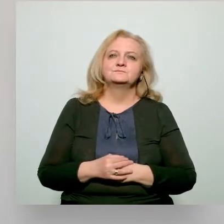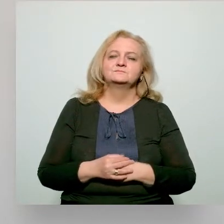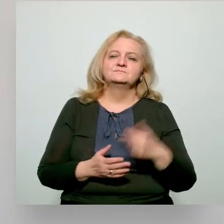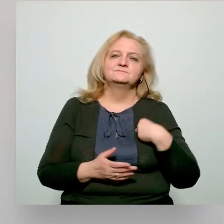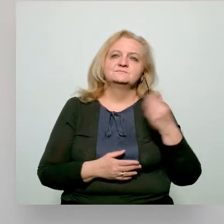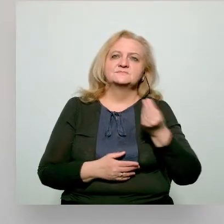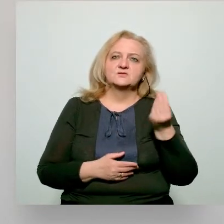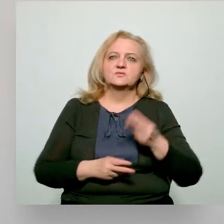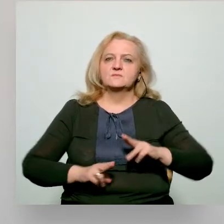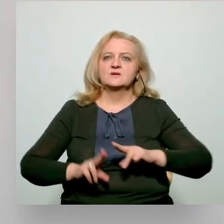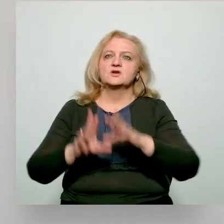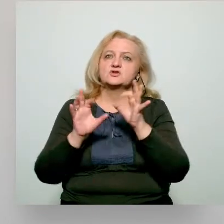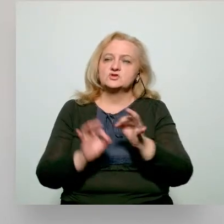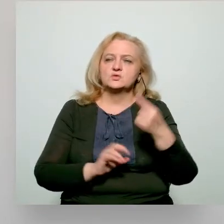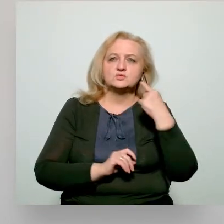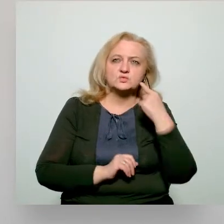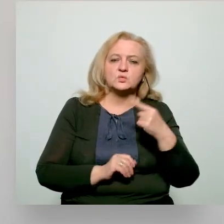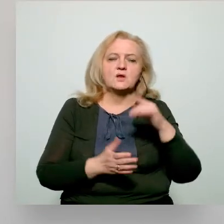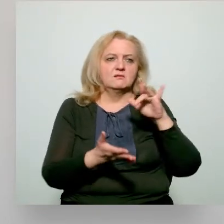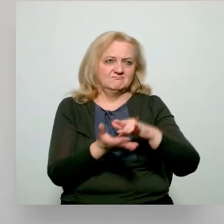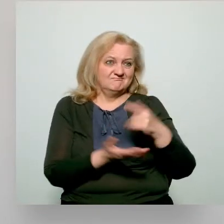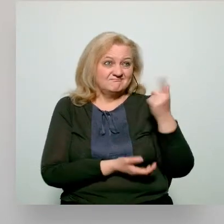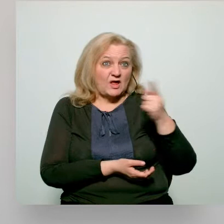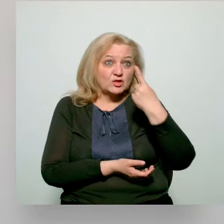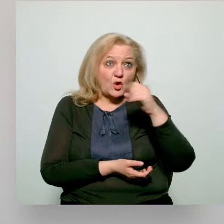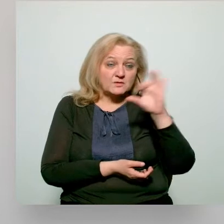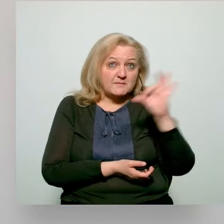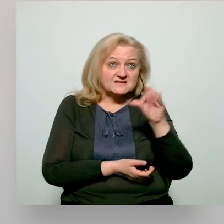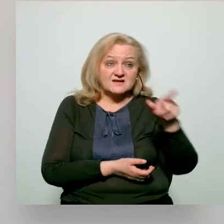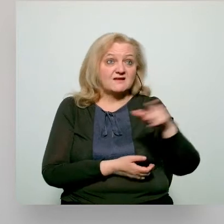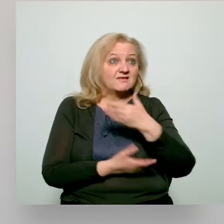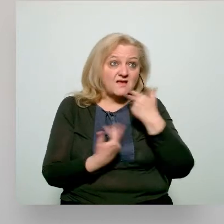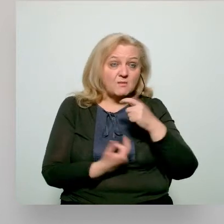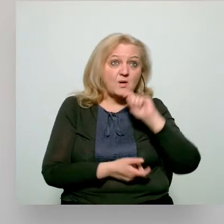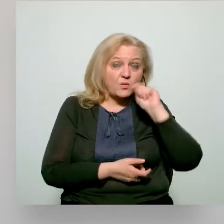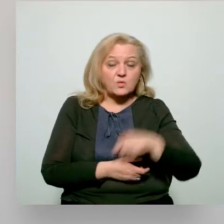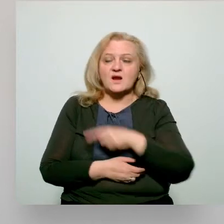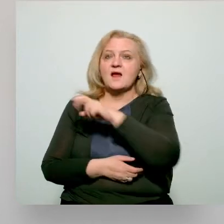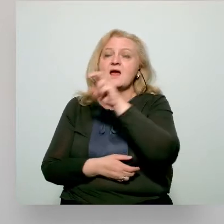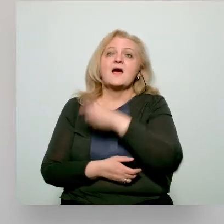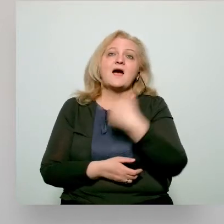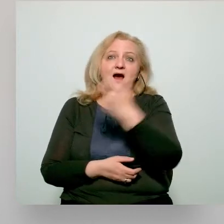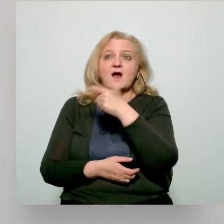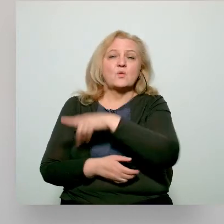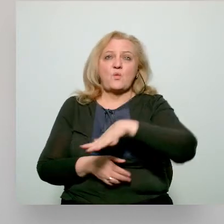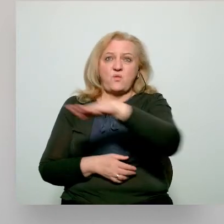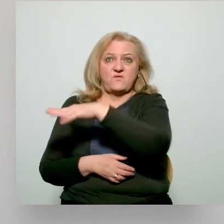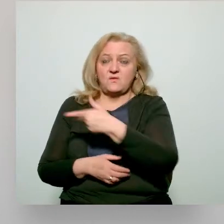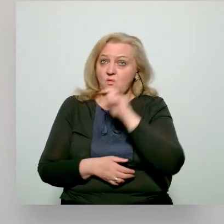przyłączyć jeszcze dzisiaj, gdy słyszymy, że Donbas to nie Ukraina, Charków to nie Ukraina, jest to oczywiście absolutnie śmieszne.